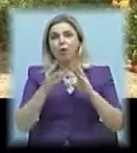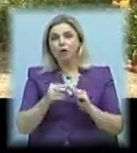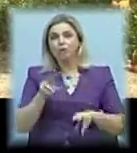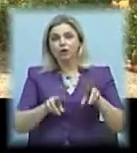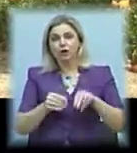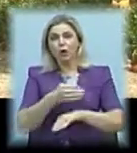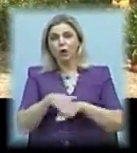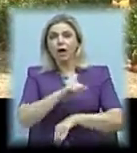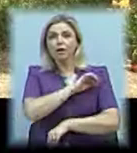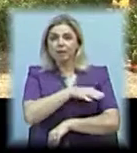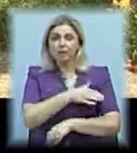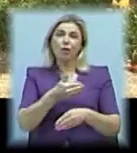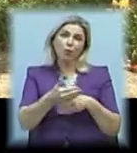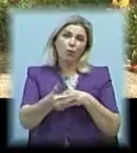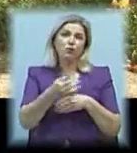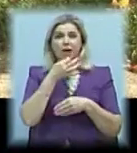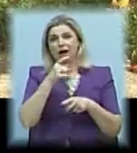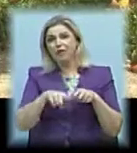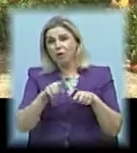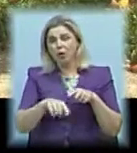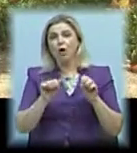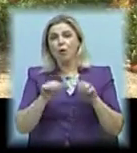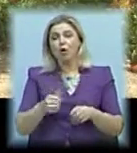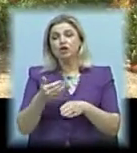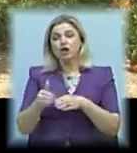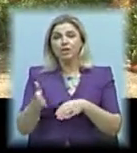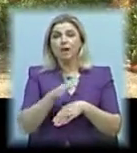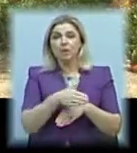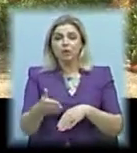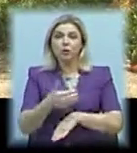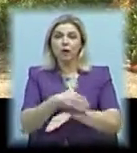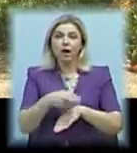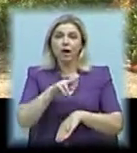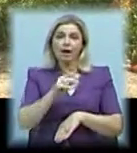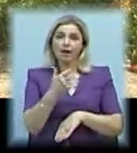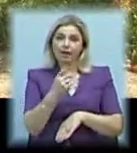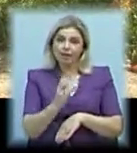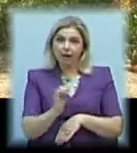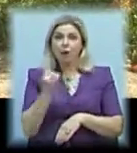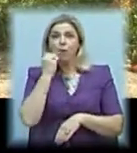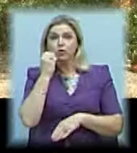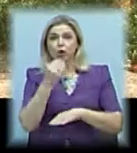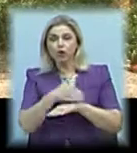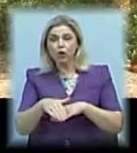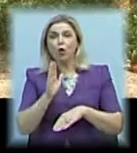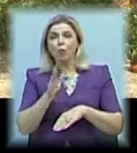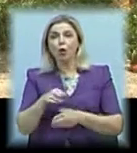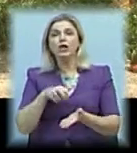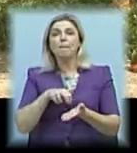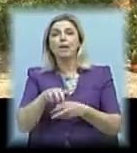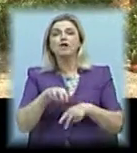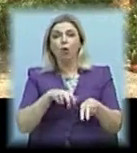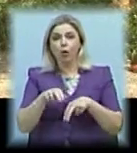Адміральська рано чи пізно стане, оця частина між вулицею Лягіна і вулицею Московською, стане частиною пішохідної